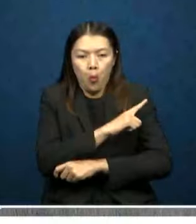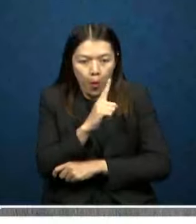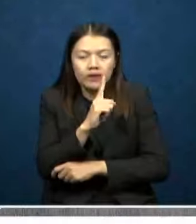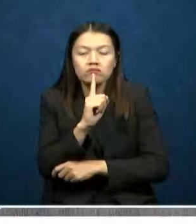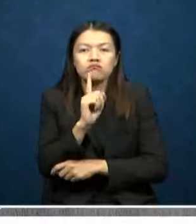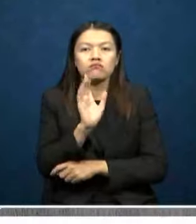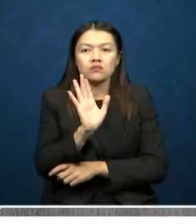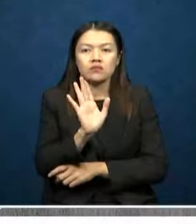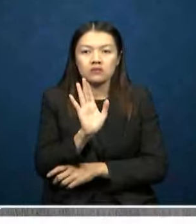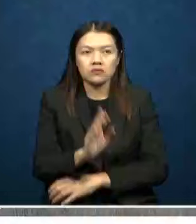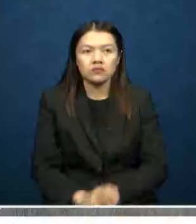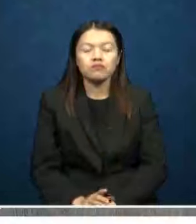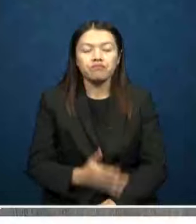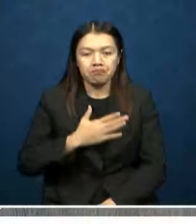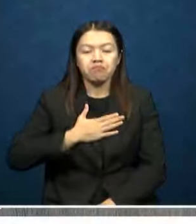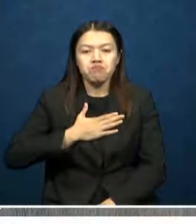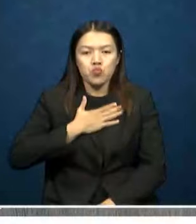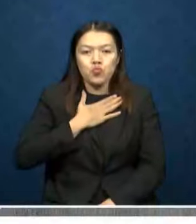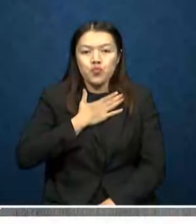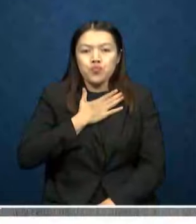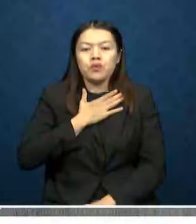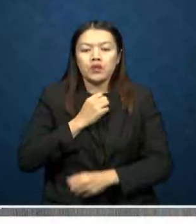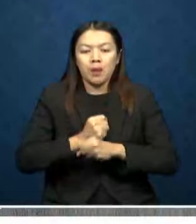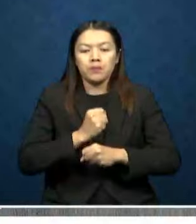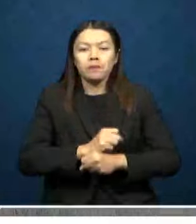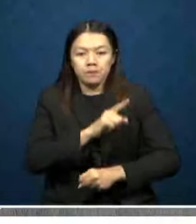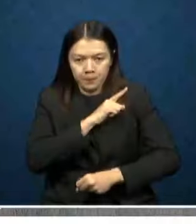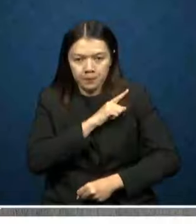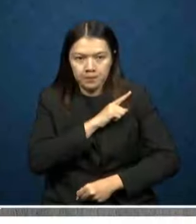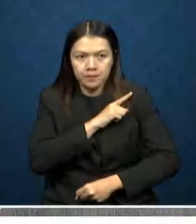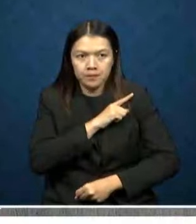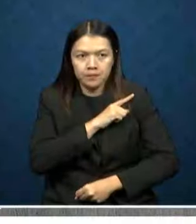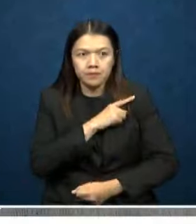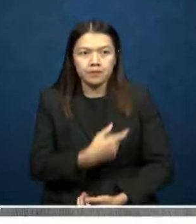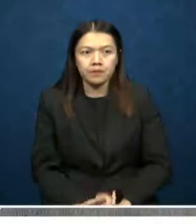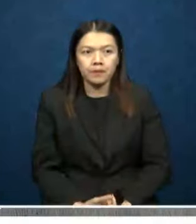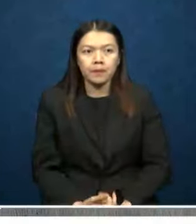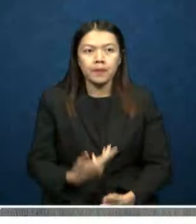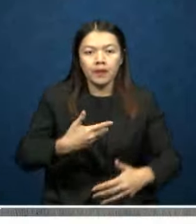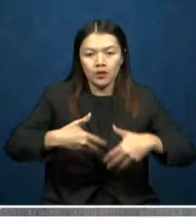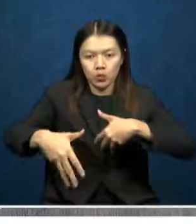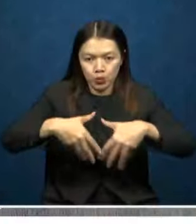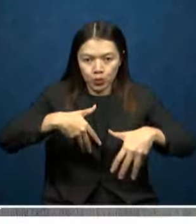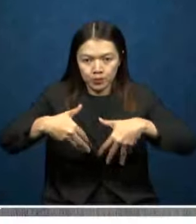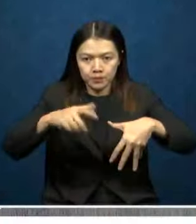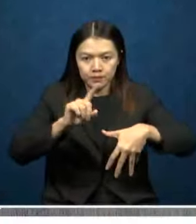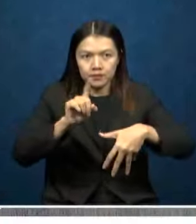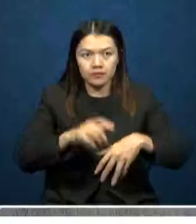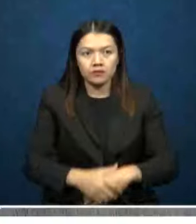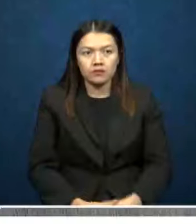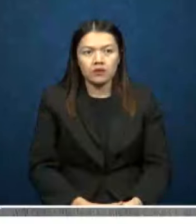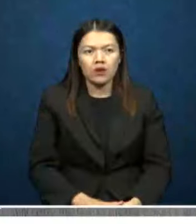แต่เราก็ภูมิใจที่เราได้ทำหน้าที่นี้แล้วเรียนไปถึงพี่น้องประชาชนว่าเวลา